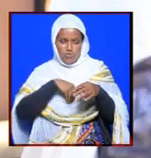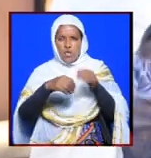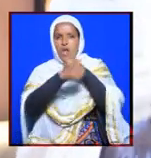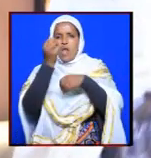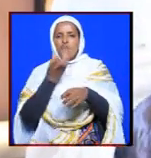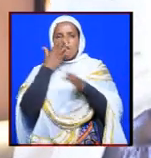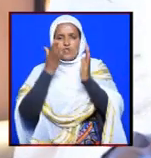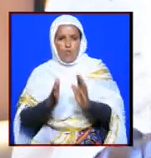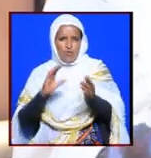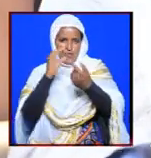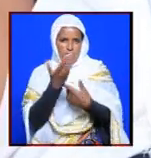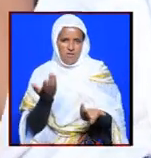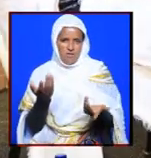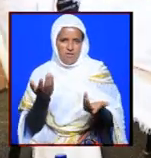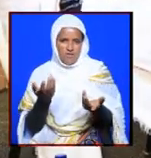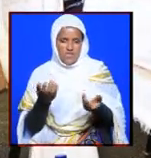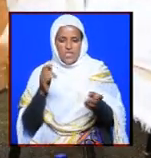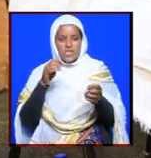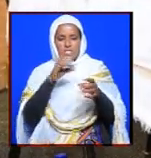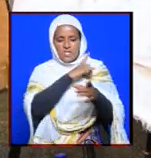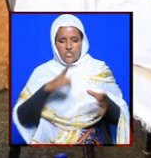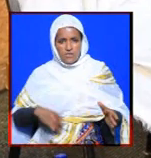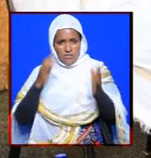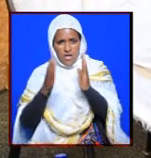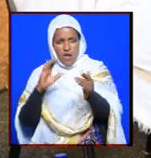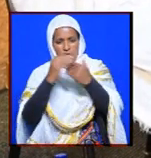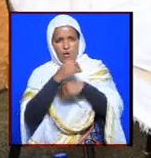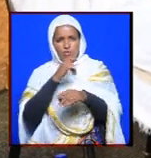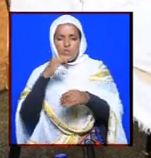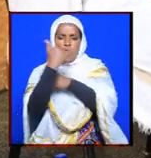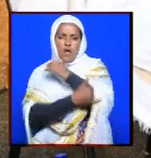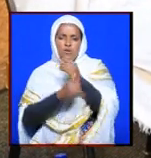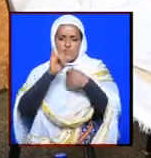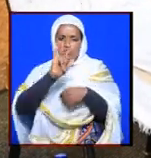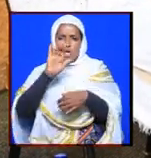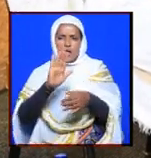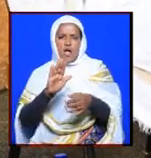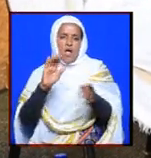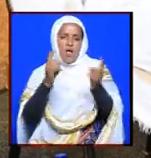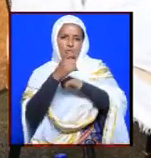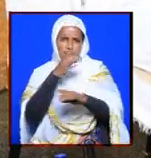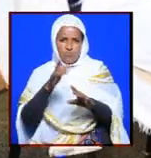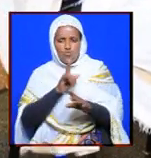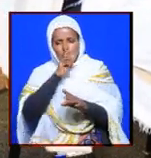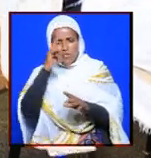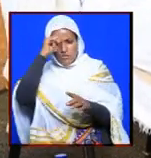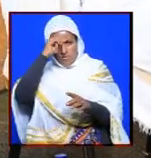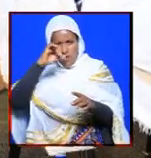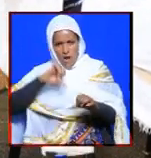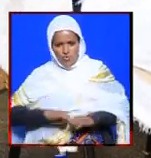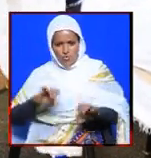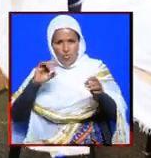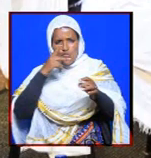የተቀየረ ናቹራላይዝድ የሆነ ዜጋ ነው የሚያደርገው። ክርስቲያን አለመሆኑ አይደለም የሀገሩንም ዜጋ አይሆን ብሎት የምር ተሐድሶ